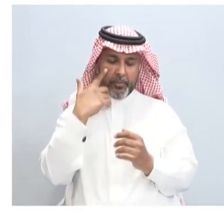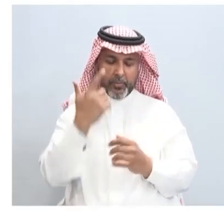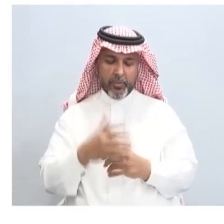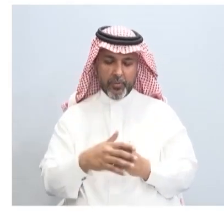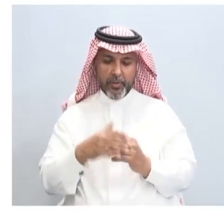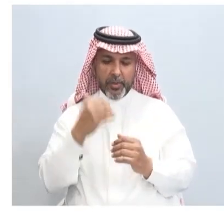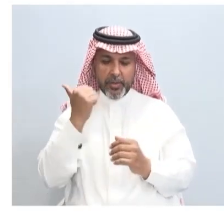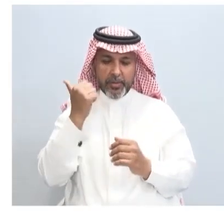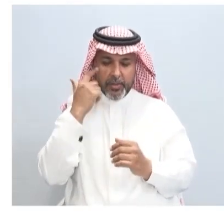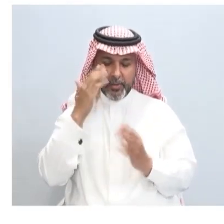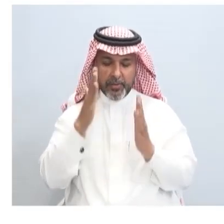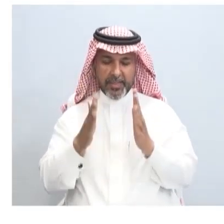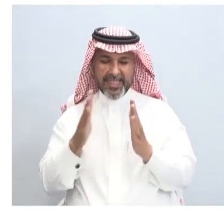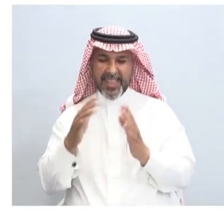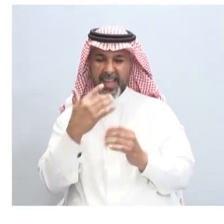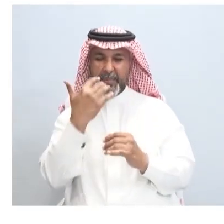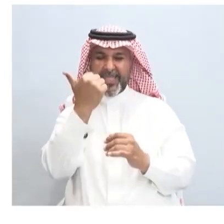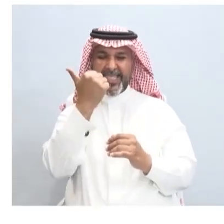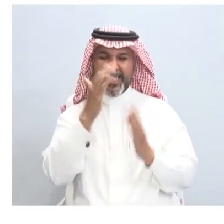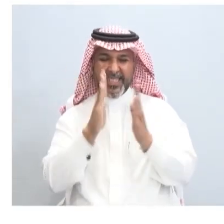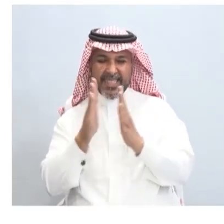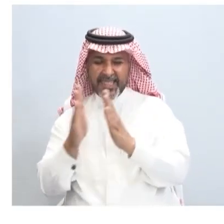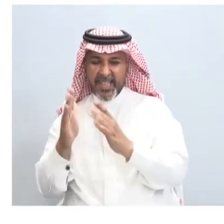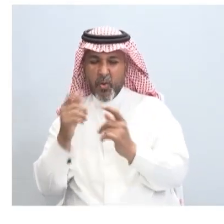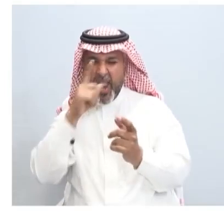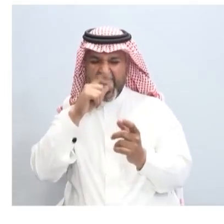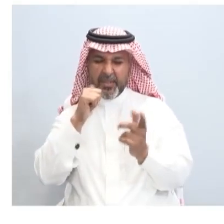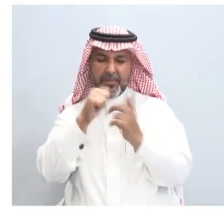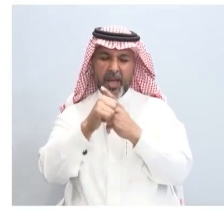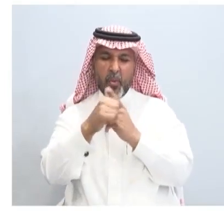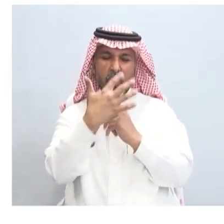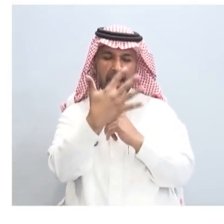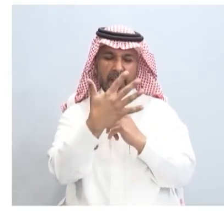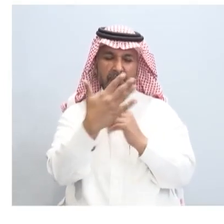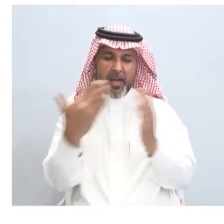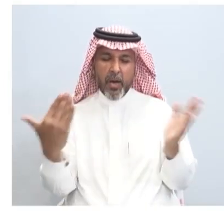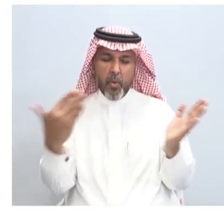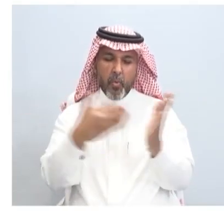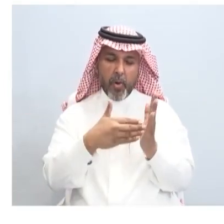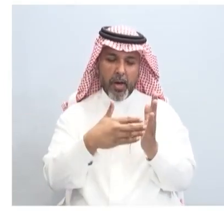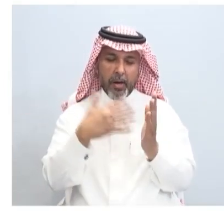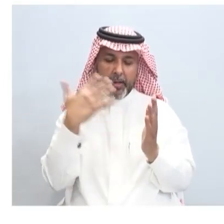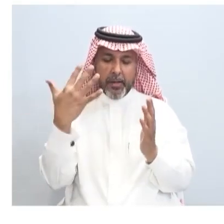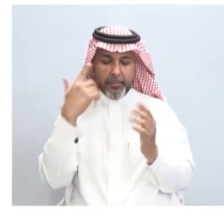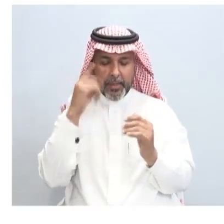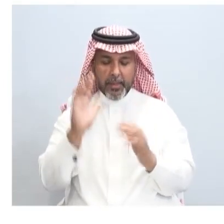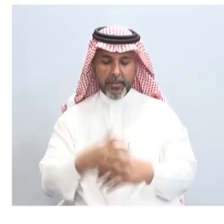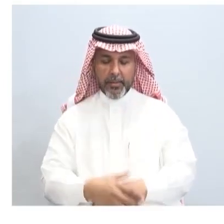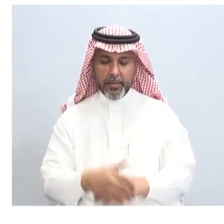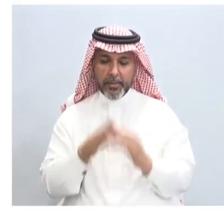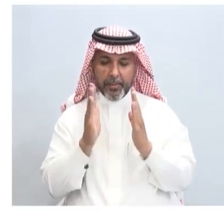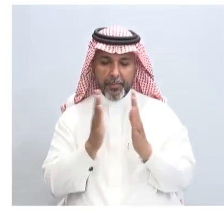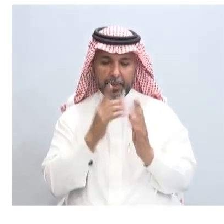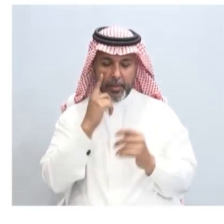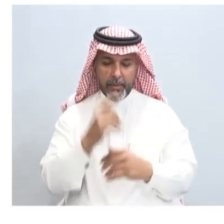ارقام يعني بهذا الشكل سته ارقام بهذا الشكل هنا ثبت لك الخمسه خلاص يعني انت خلصت من